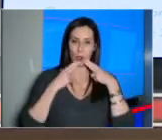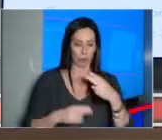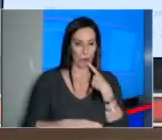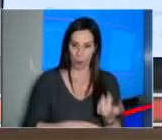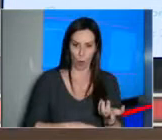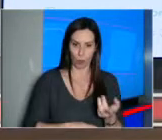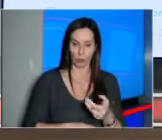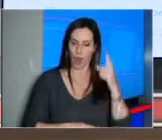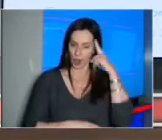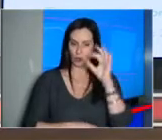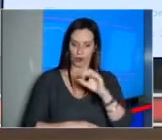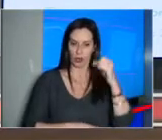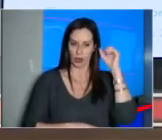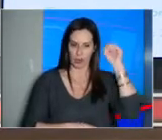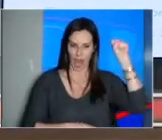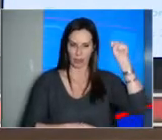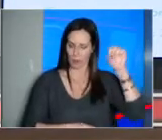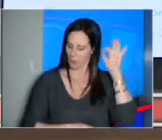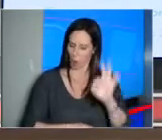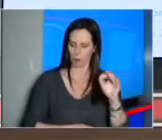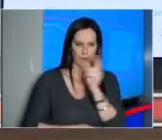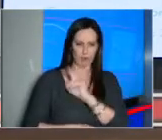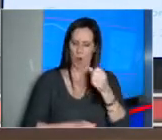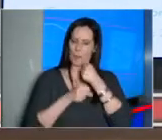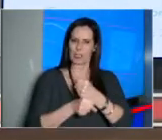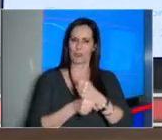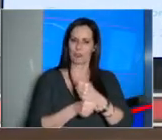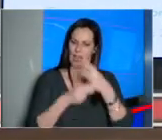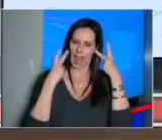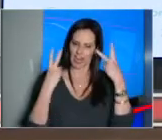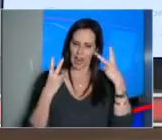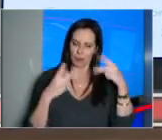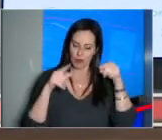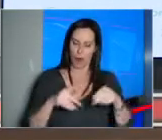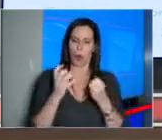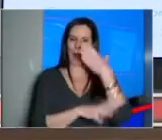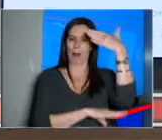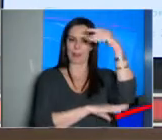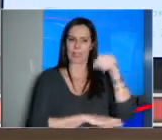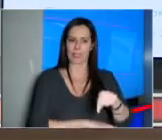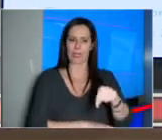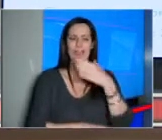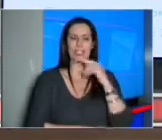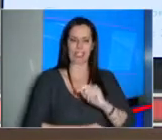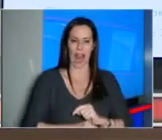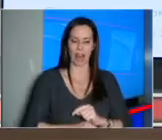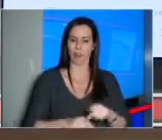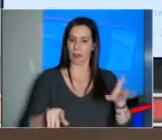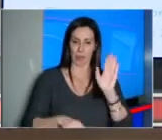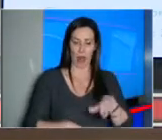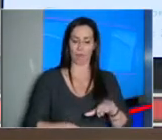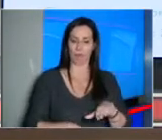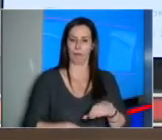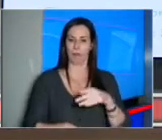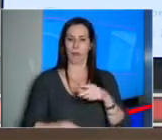אמרו, העמדות של עוצמה יהודית הן פוגעניות ואינן מייצגות את ערכי היסוד עליהן הוקמה מדינת ישראל. כמו כן,